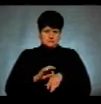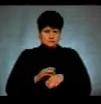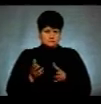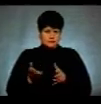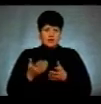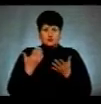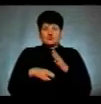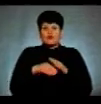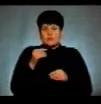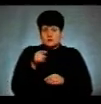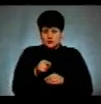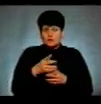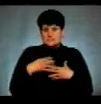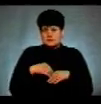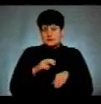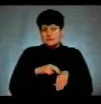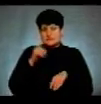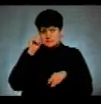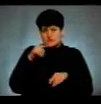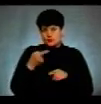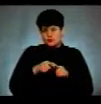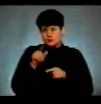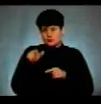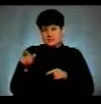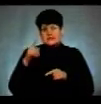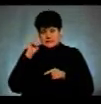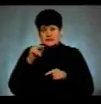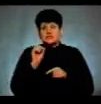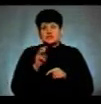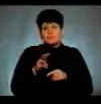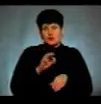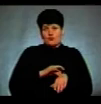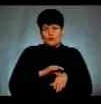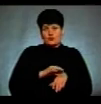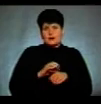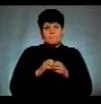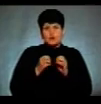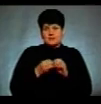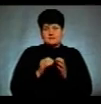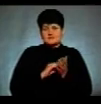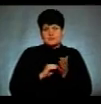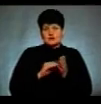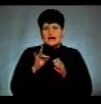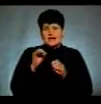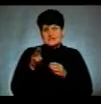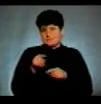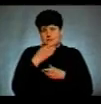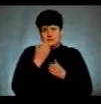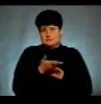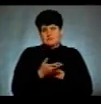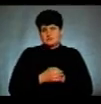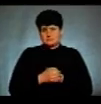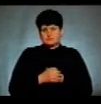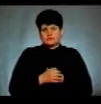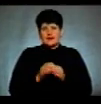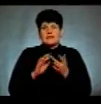вони вибрали його, то сімейний лікар знає про цього пацієнта і знає, чи він хворіє, відповідно, там проблем з випискою рецептів не буде.